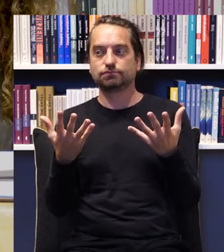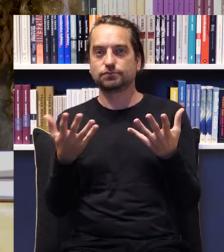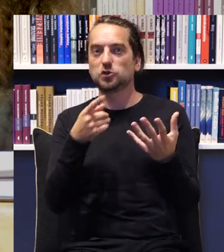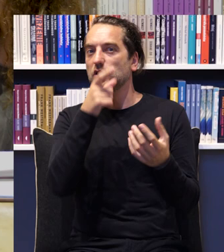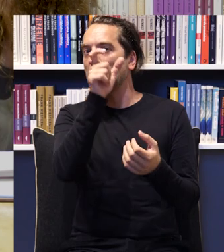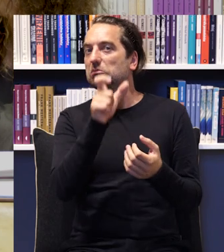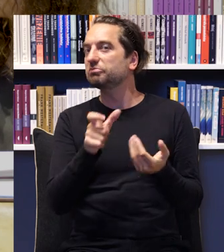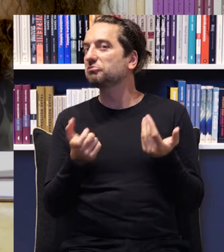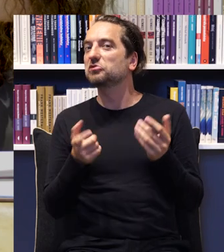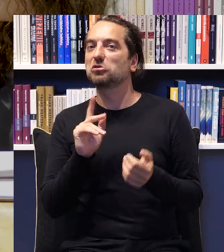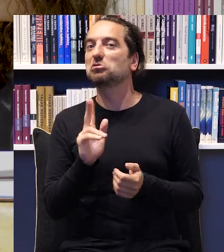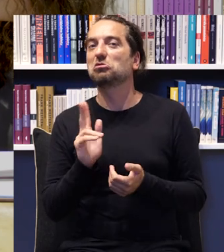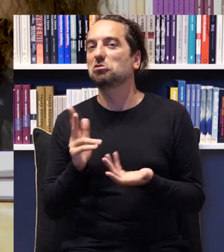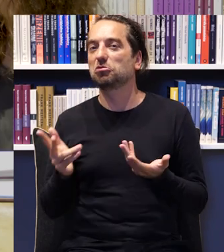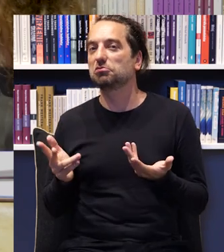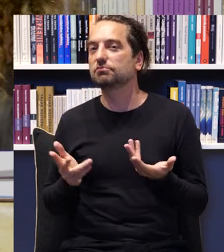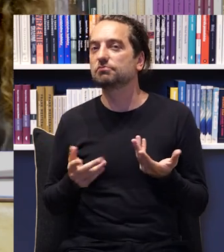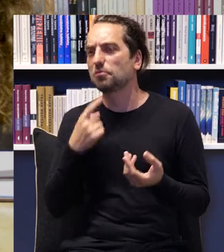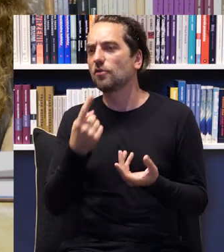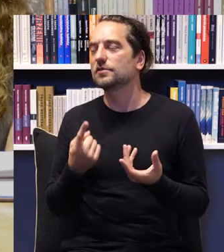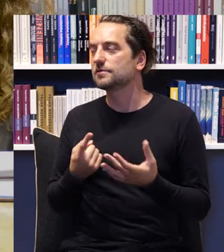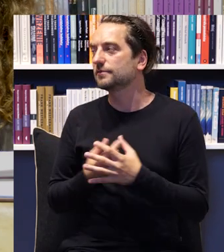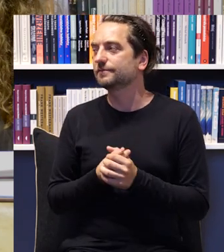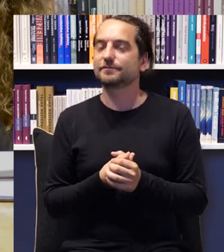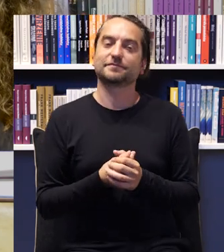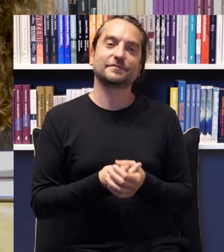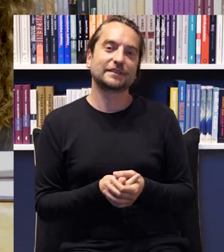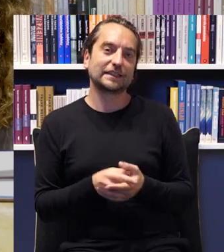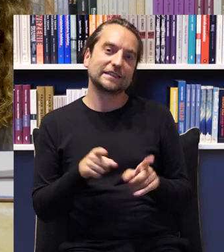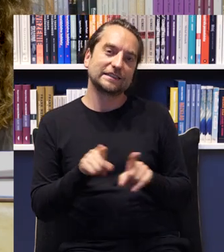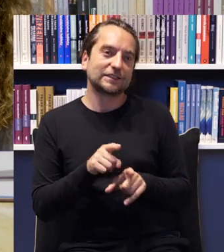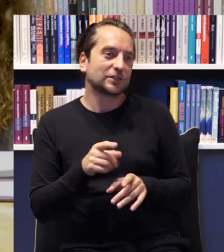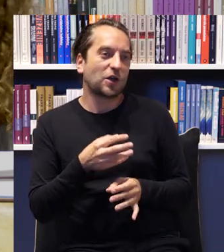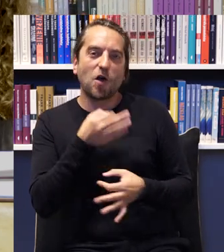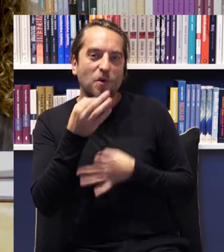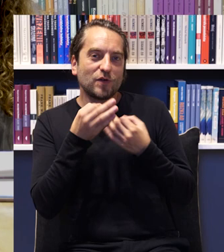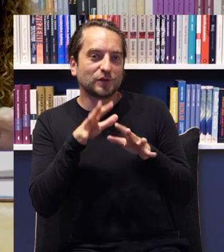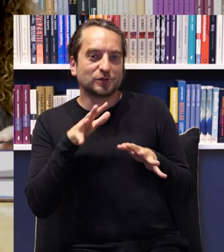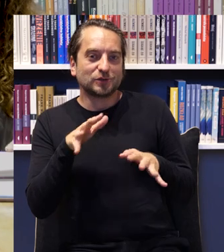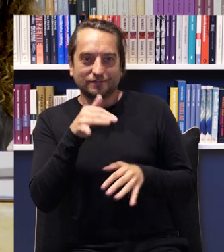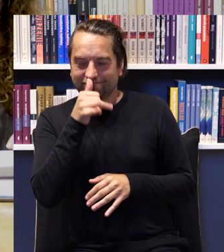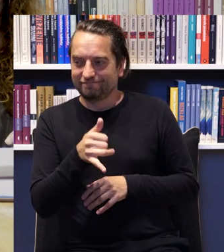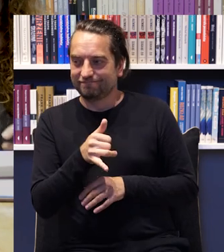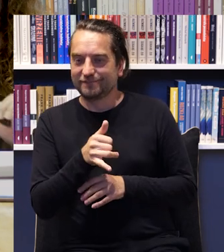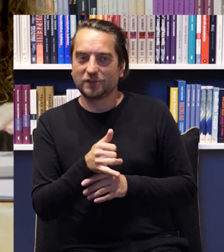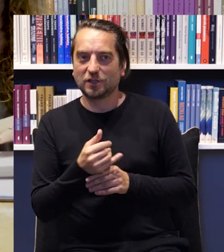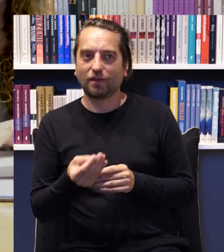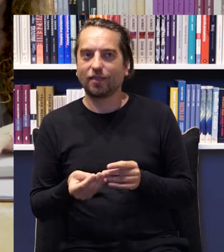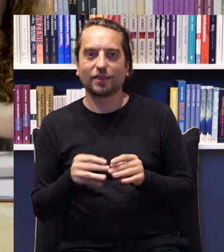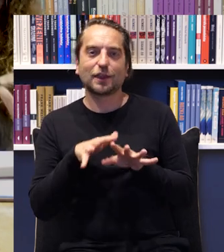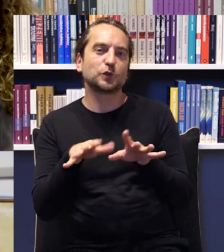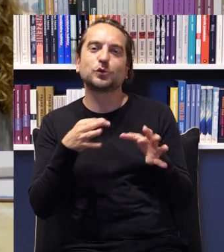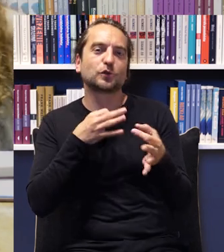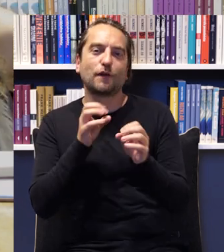za postać? Powiedz o niej parę słów. No właśnie, ja też nie mogę teraz za dużo powiedzieć. No właśnie, nie chcemy spoilerować, ale tak